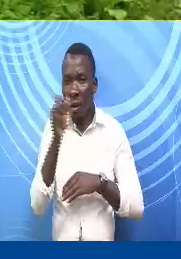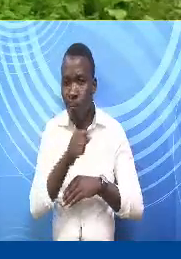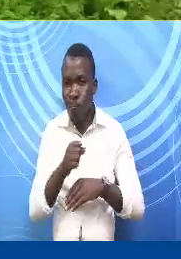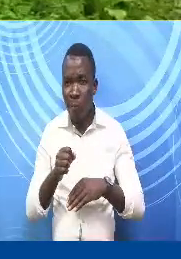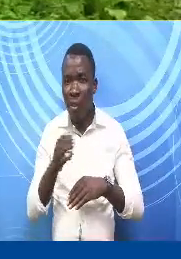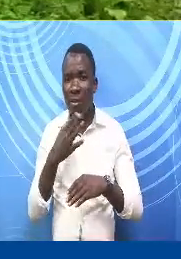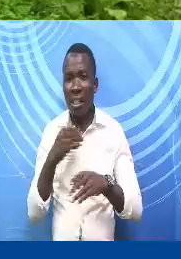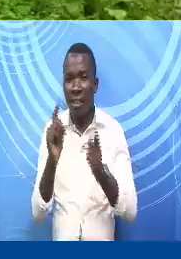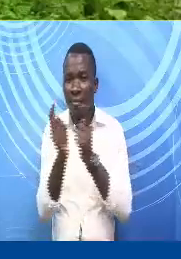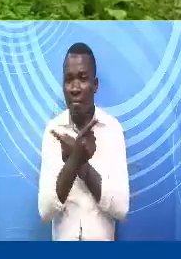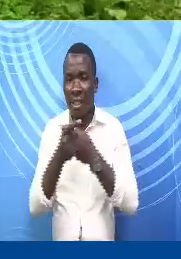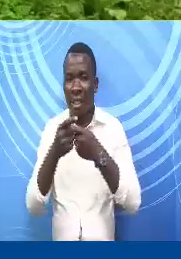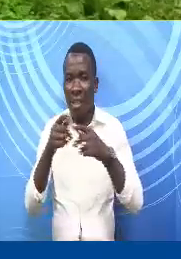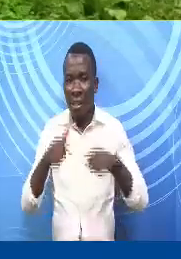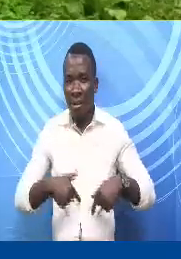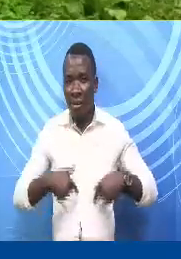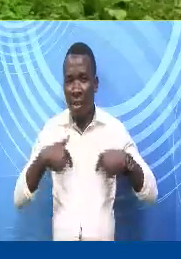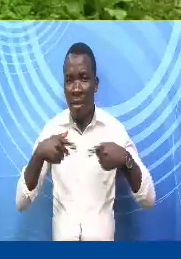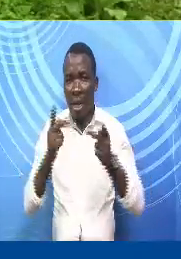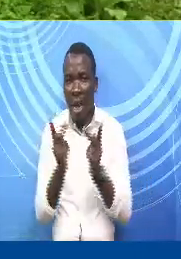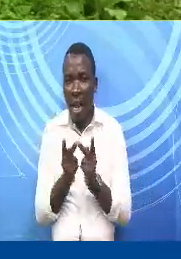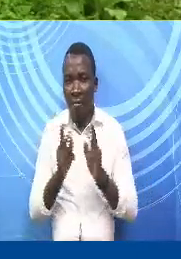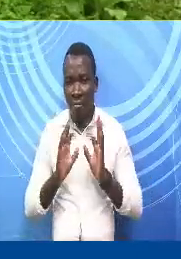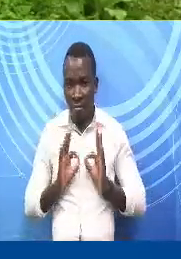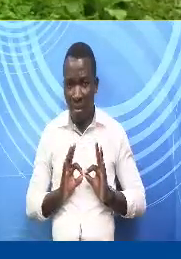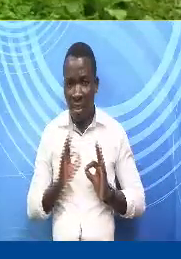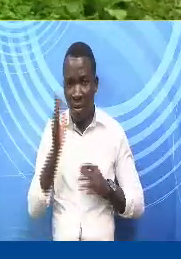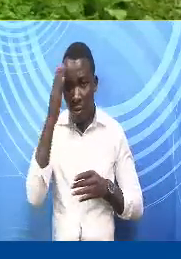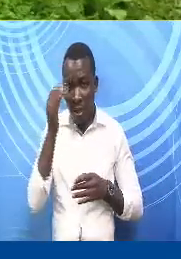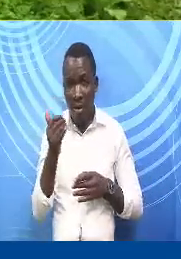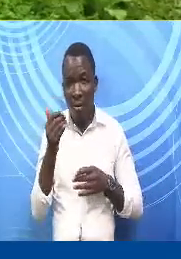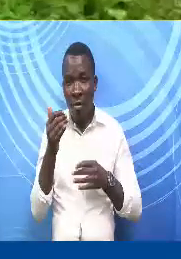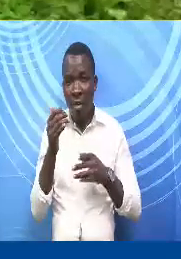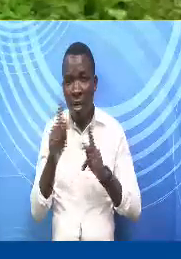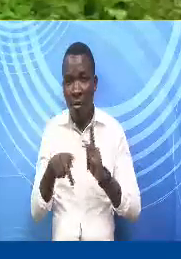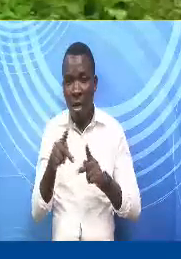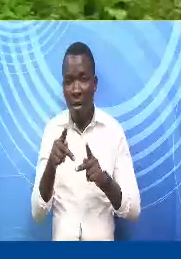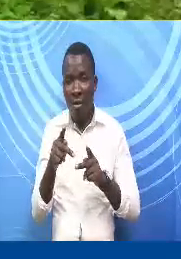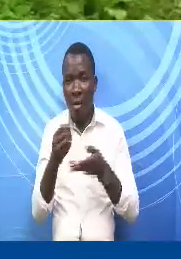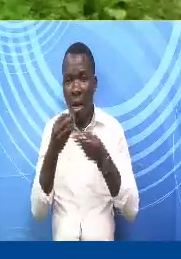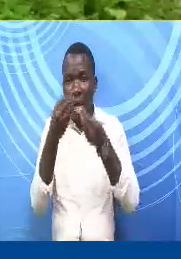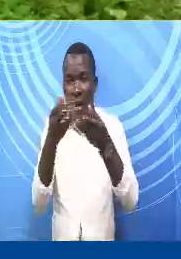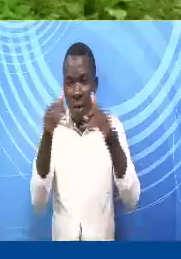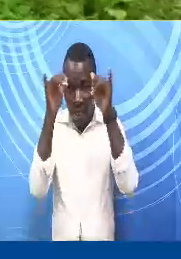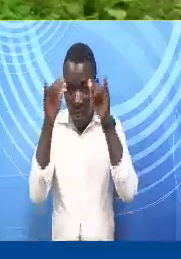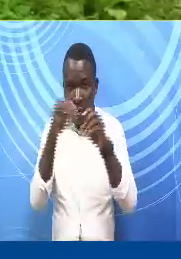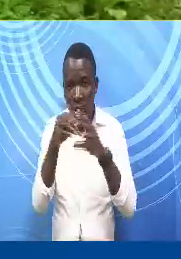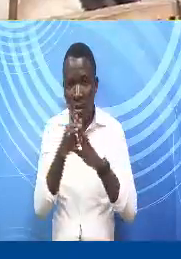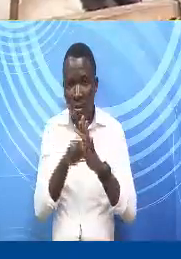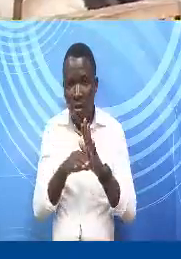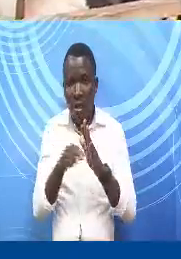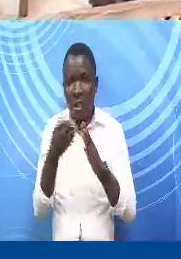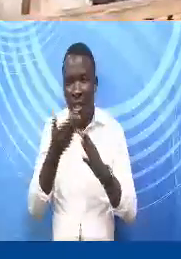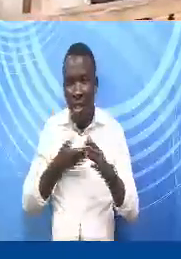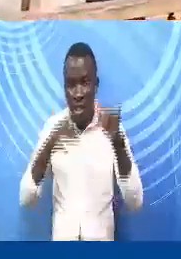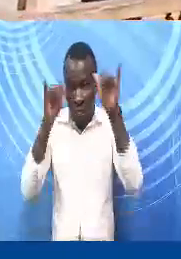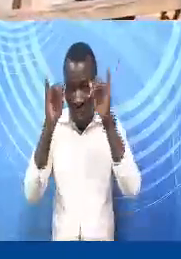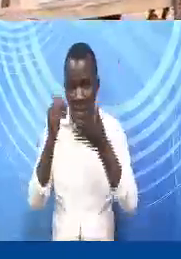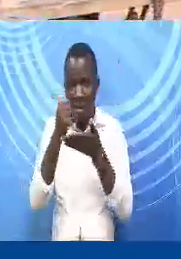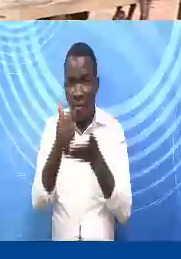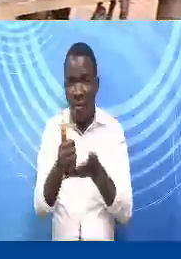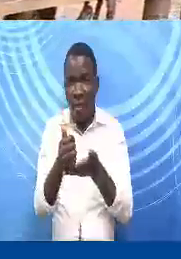twaba ahantu heza nk'uko abantu bahaye inka zagiye zigenda zibafasha ubwo rumva iyo nka yari imaze kutugeza kuri byinshi bamwe